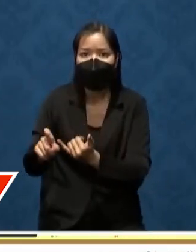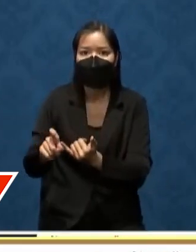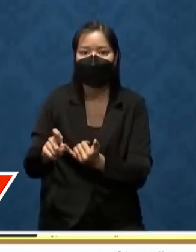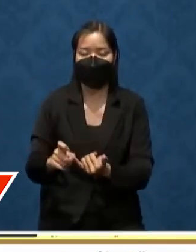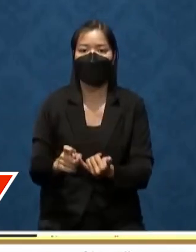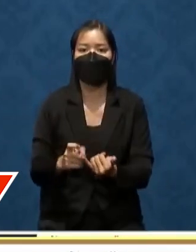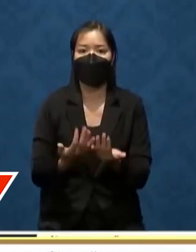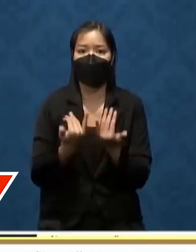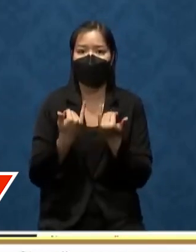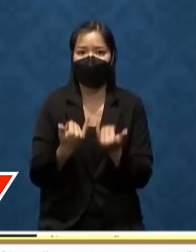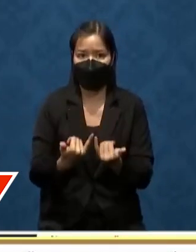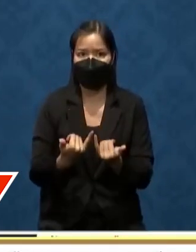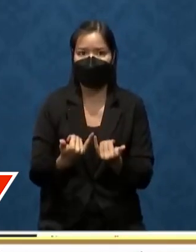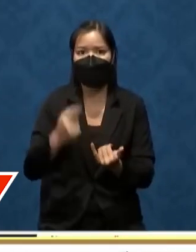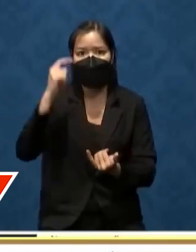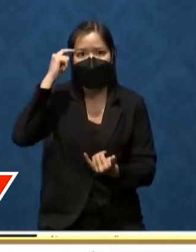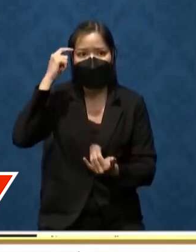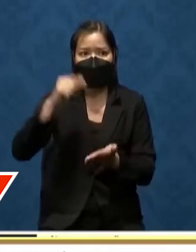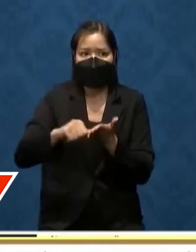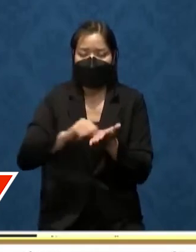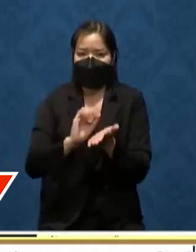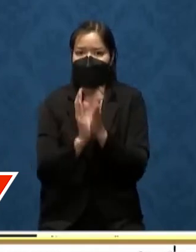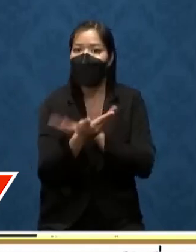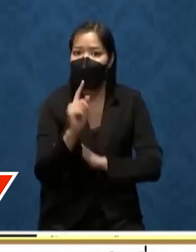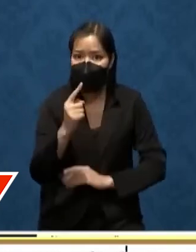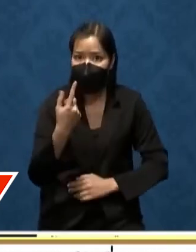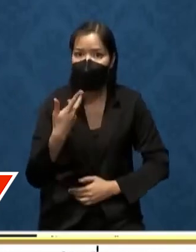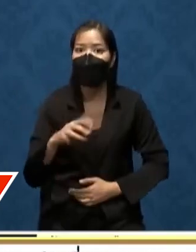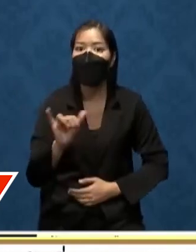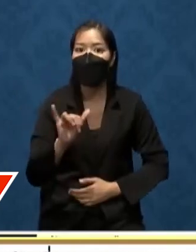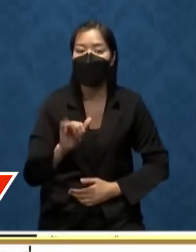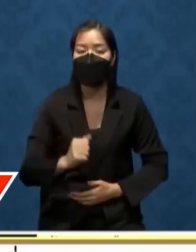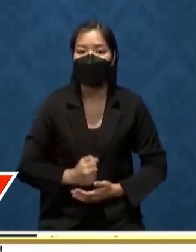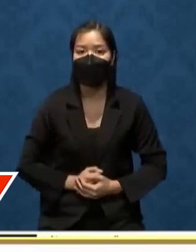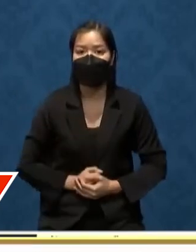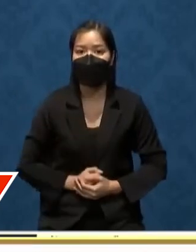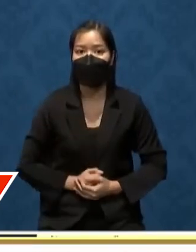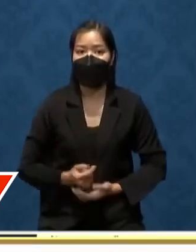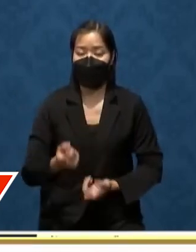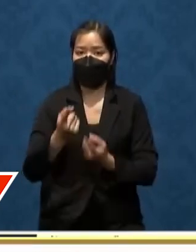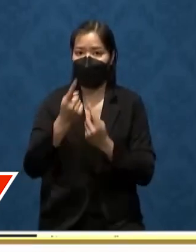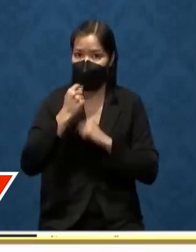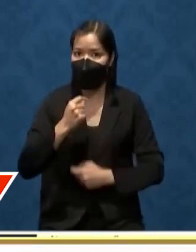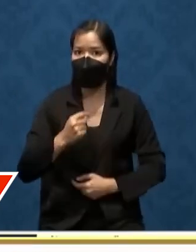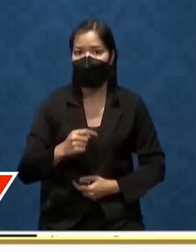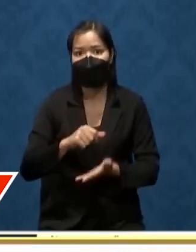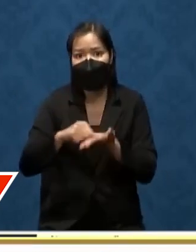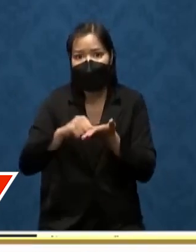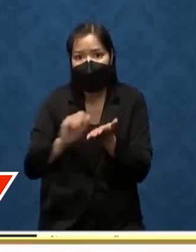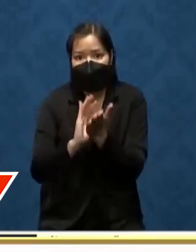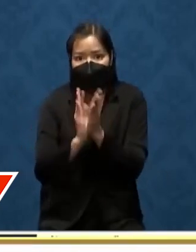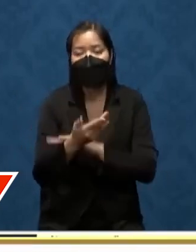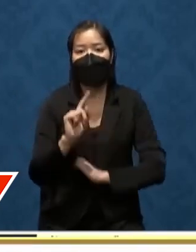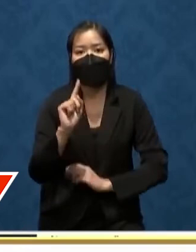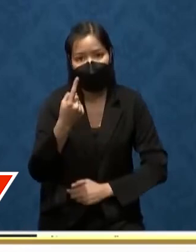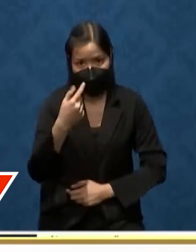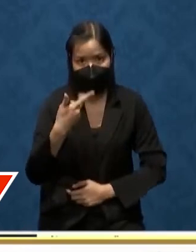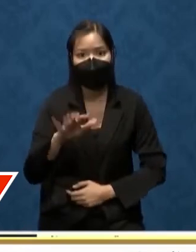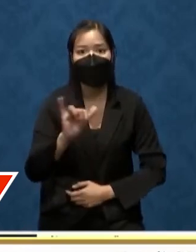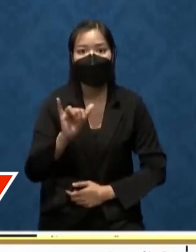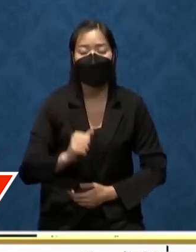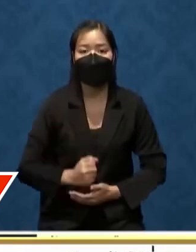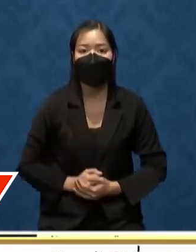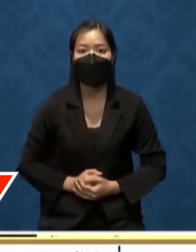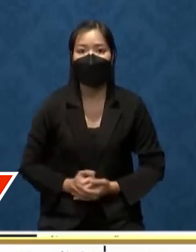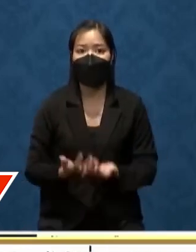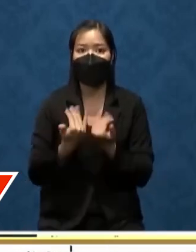ถงเวลาปฏิรูบกองทพแล้หอยัครัท่านลองตอบคำถามนวา 25เวลาปติรูปกองทพแล้หอยัว่ากองท